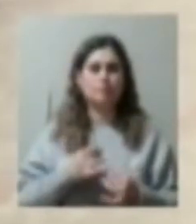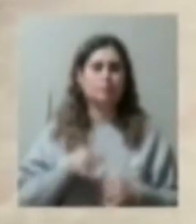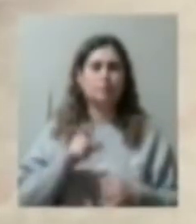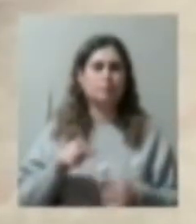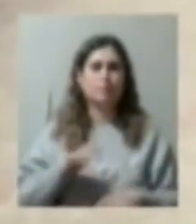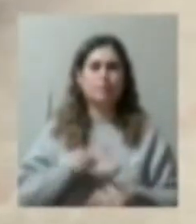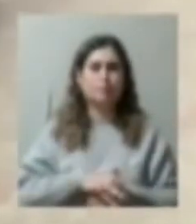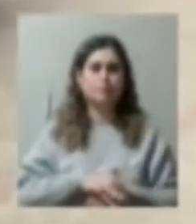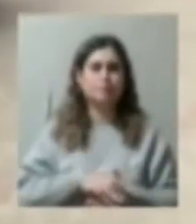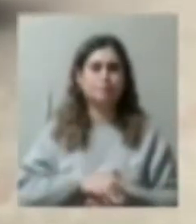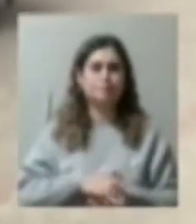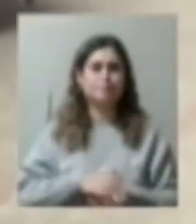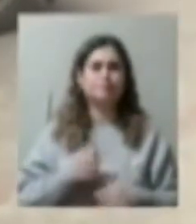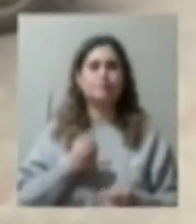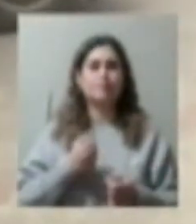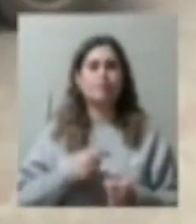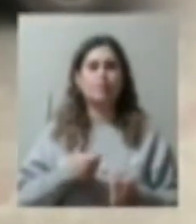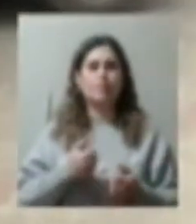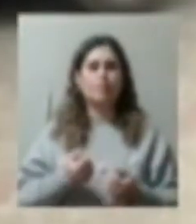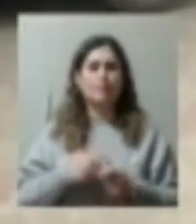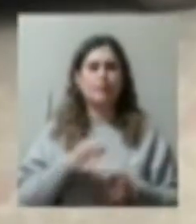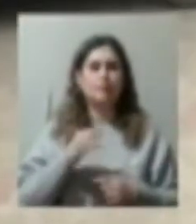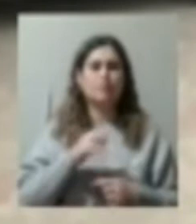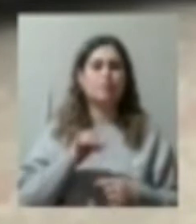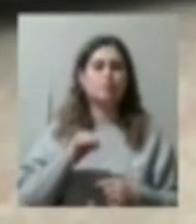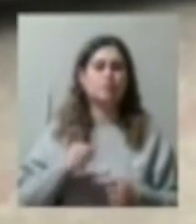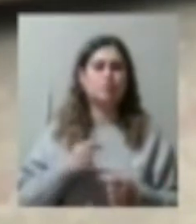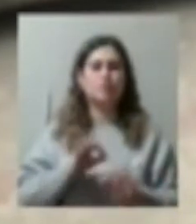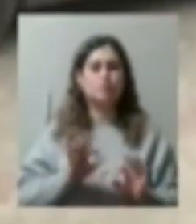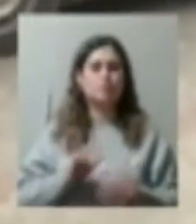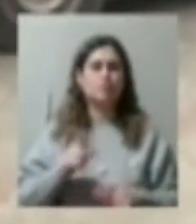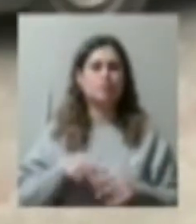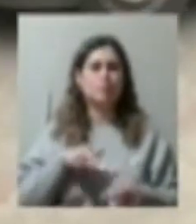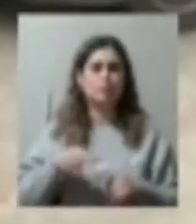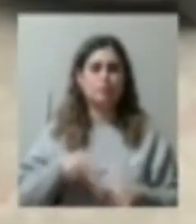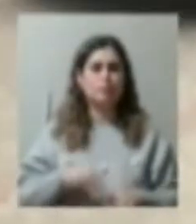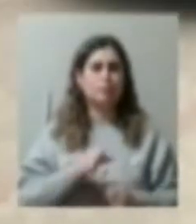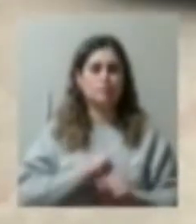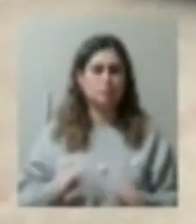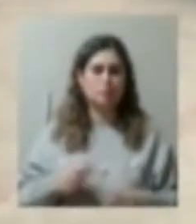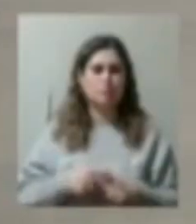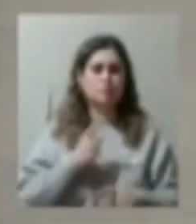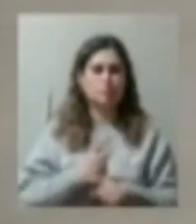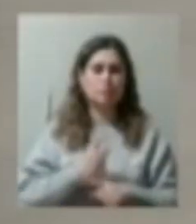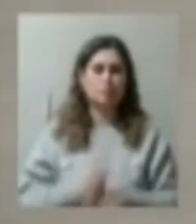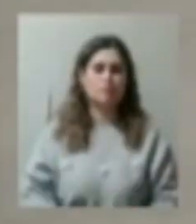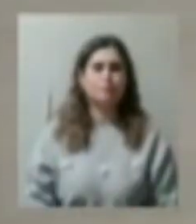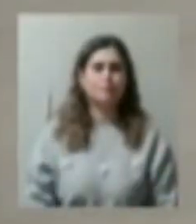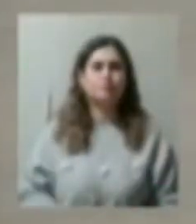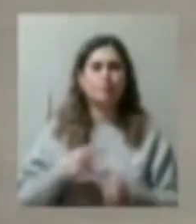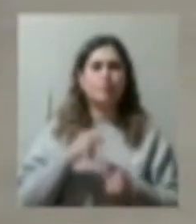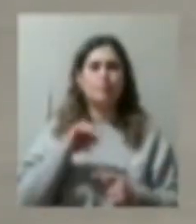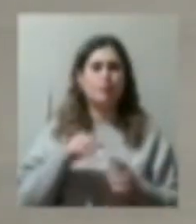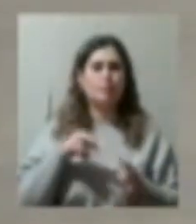фактично затримуємо на краю проїзної частини і роз'яснюємо, що переходити дорогу тут небезпечно і заборонено. Ця пара вийшла